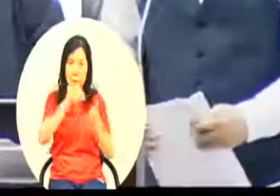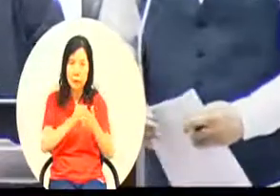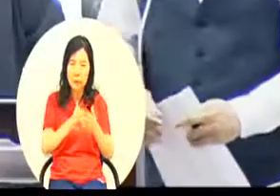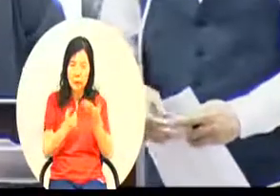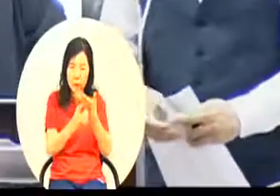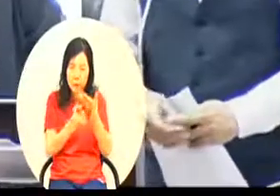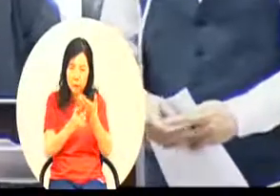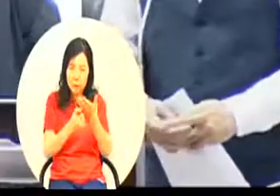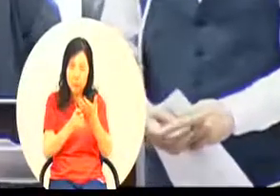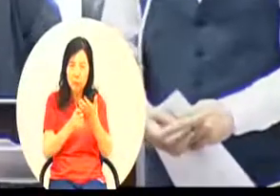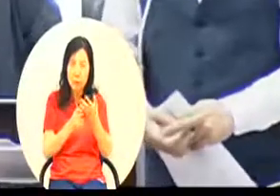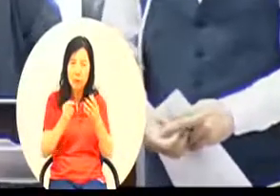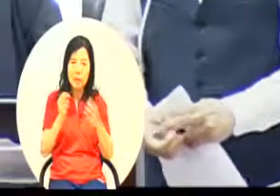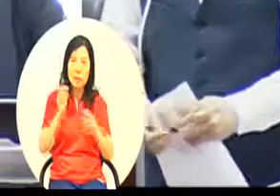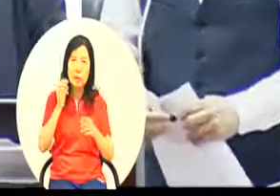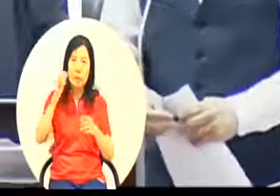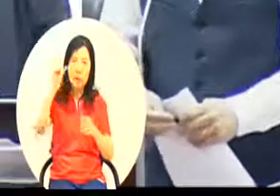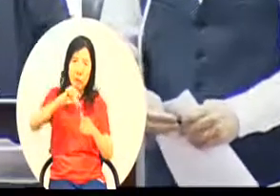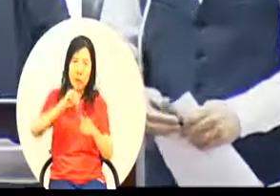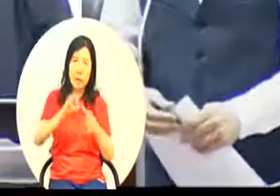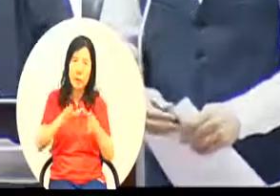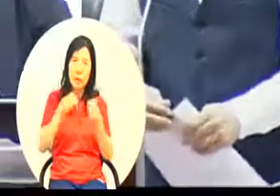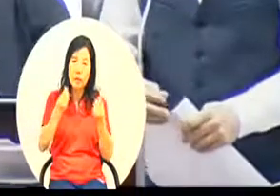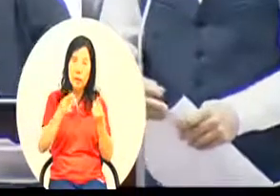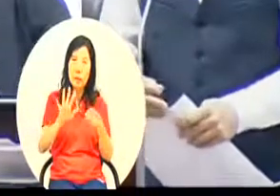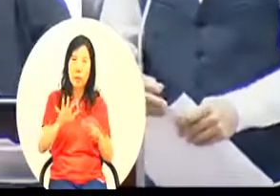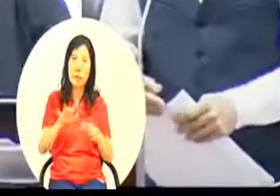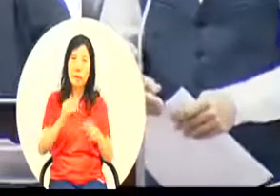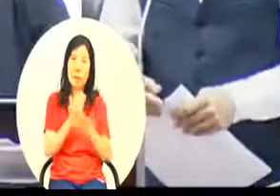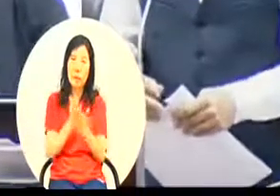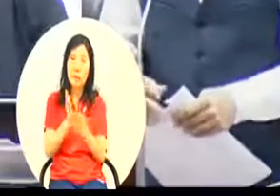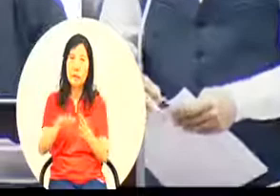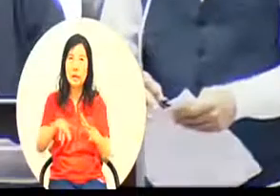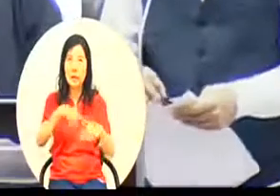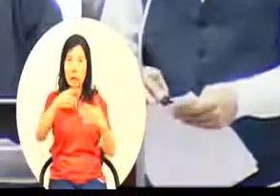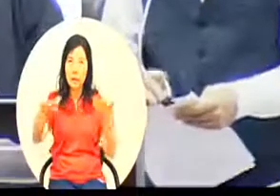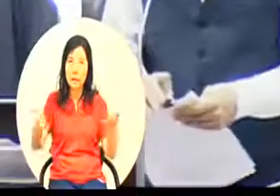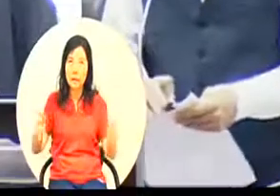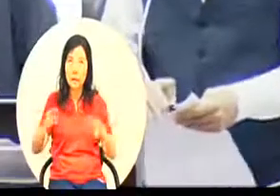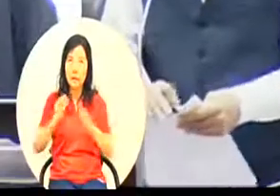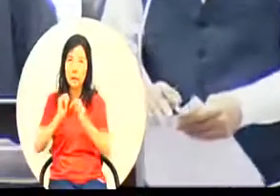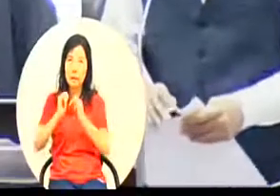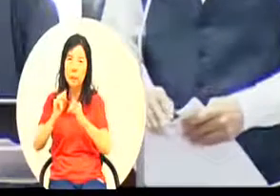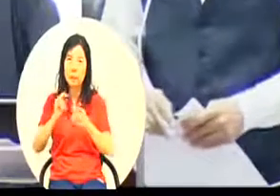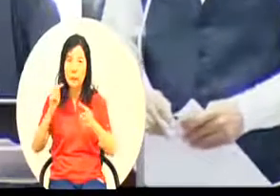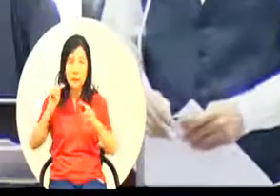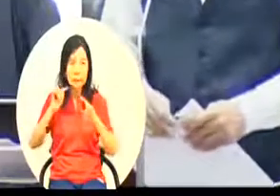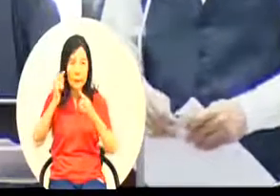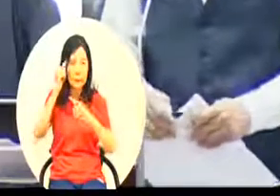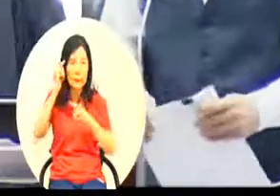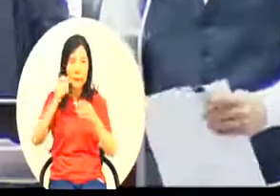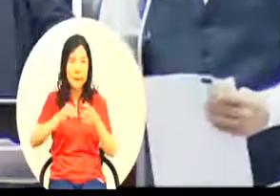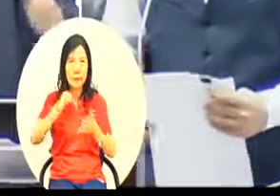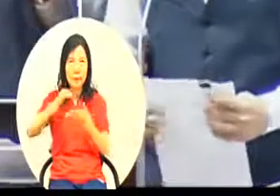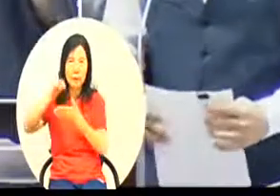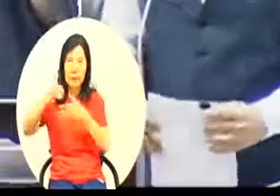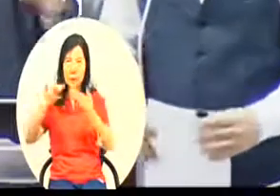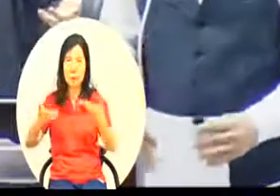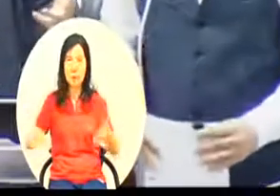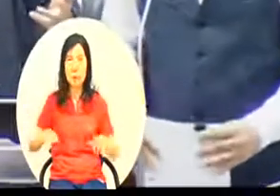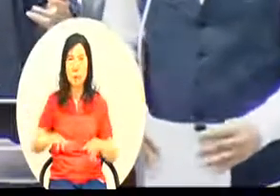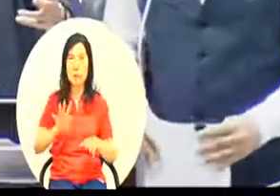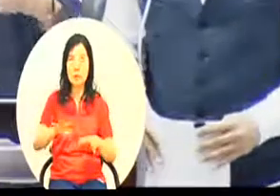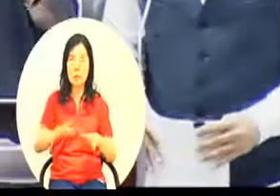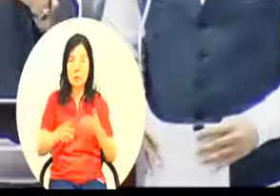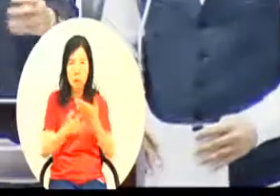化等等，那所以我想大概很多人都会有很激烈不同的意见，那因为这个